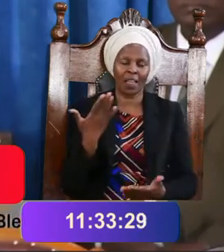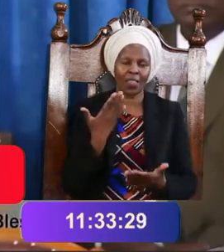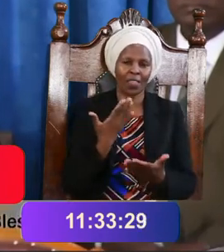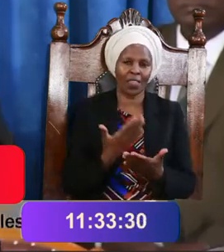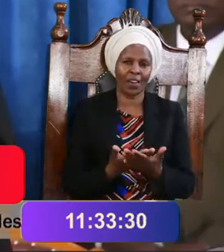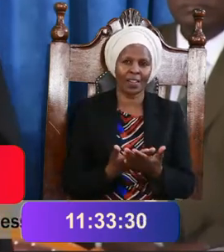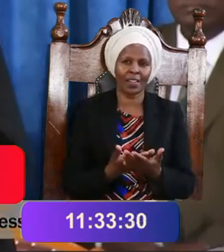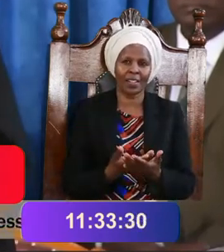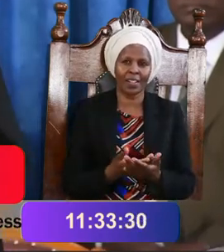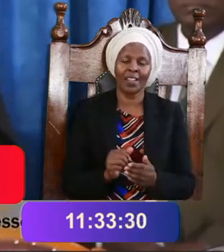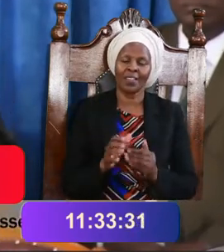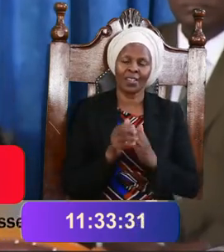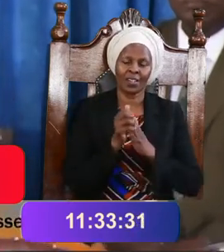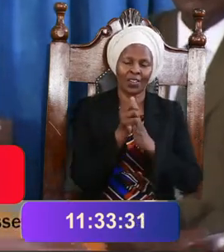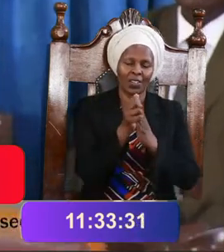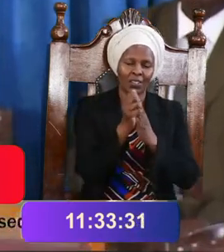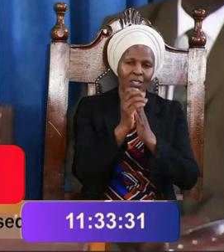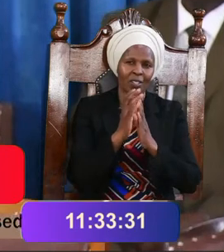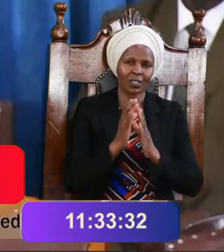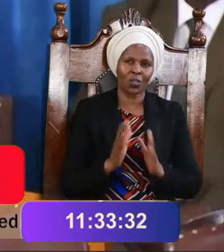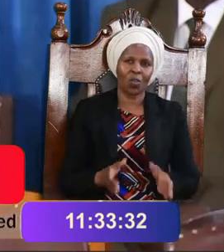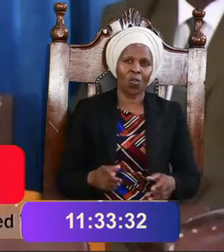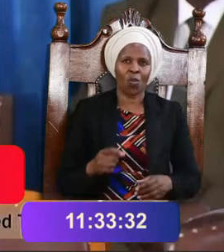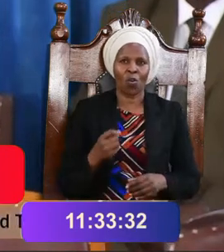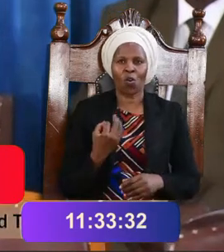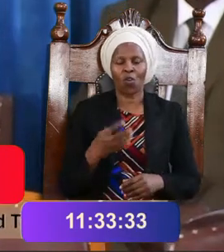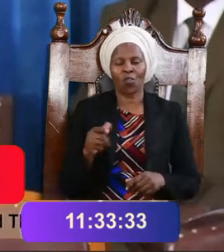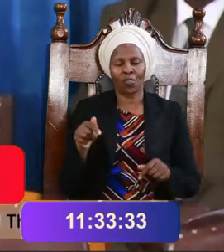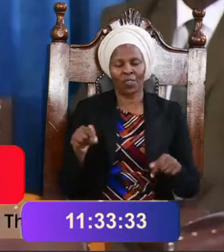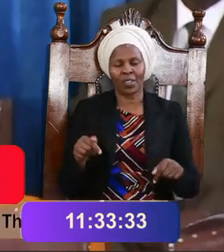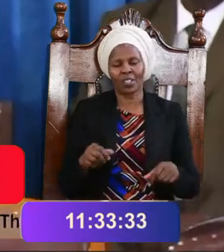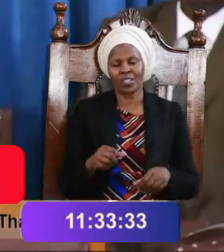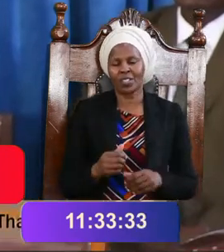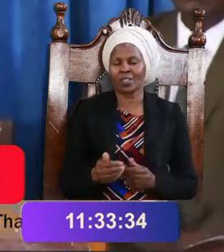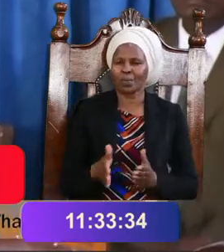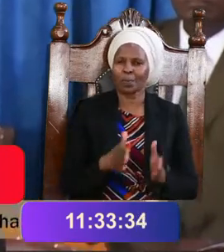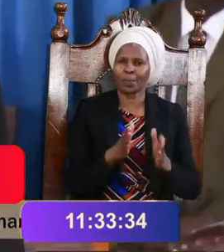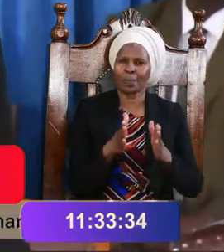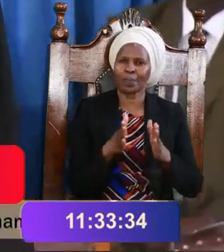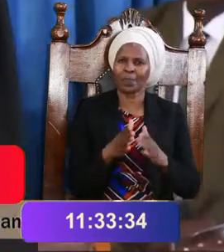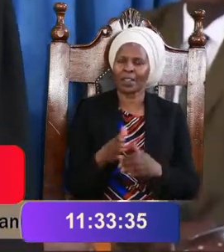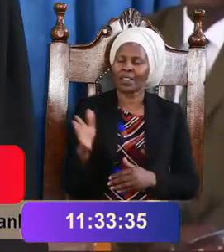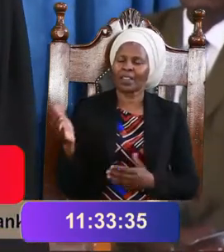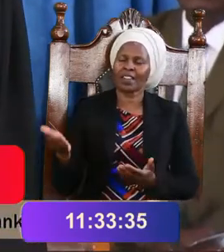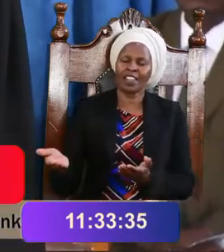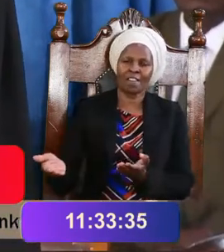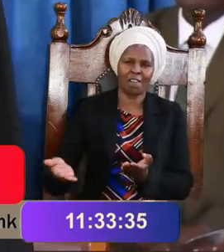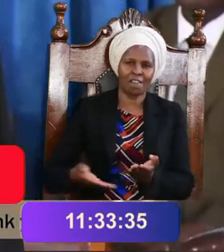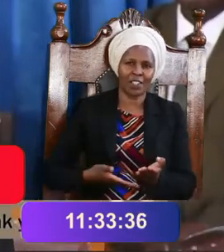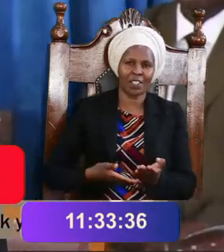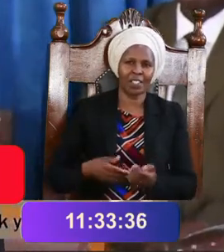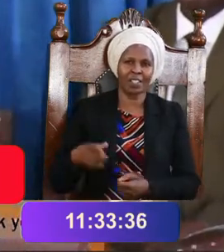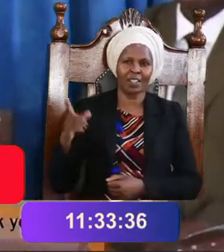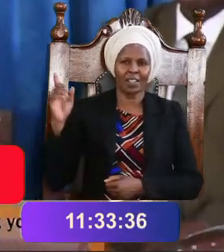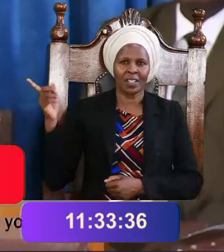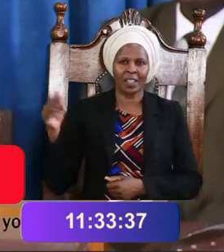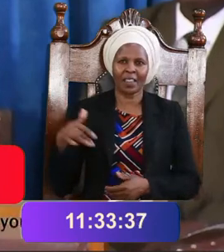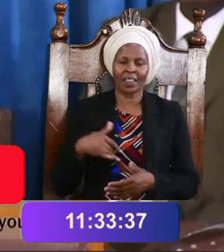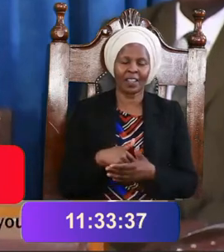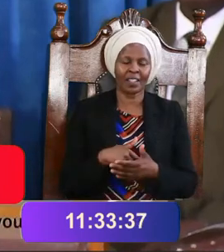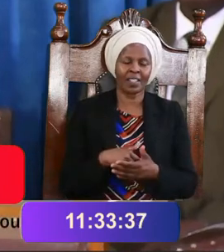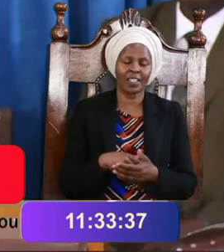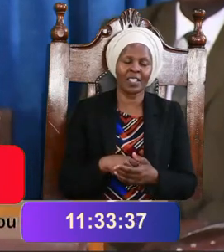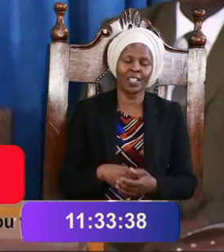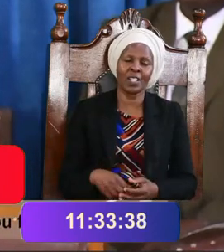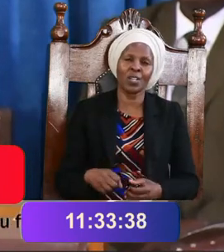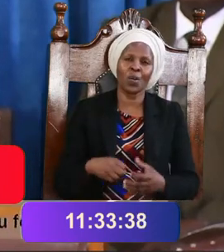uongozi wa kanisa hili kwa sababu ya nafasi hii ambayo wamenipatia, wamenialika ili niweze kushirikiana na